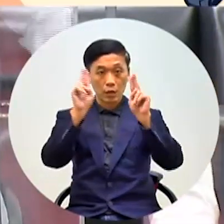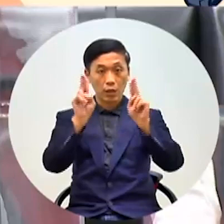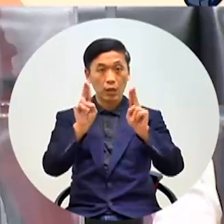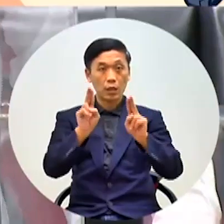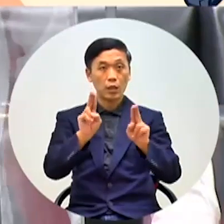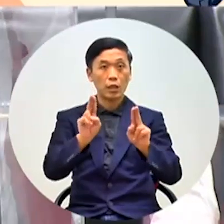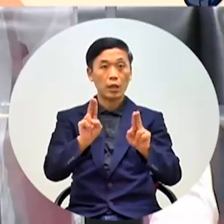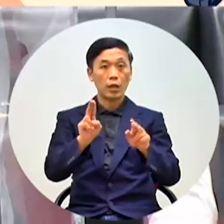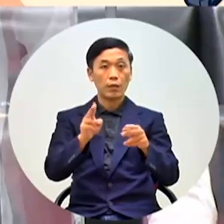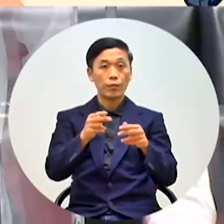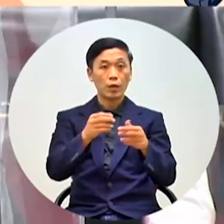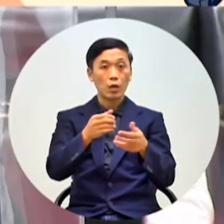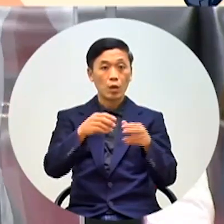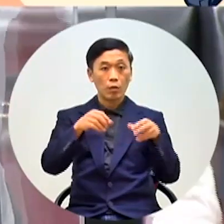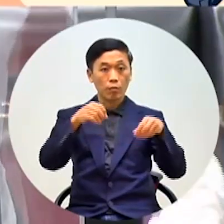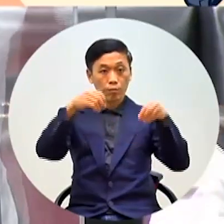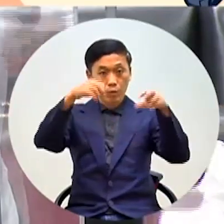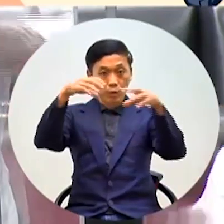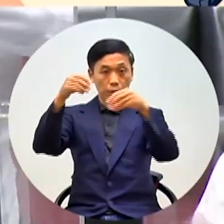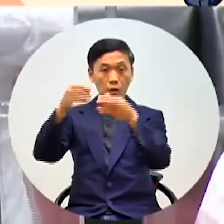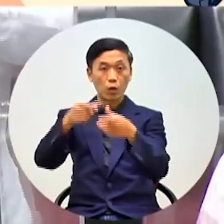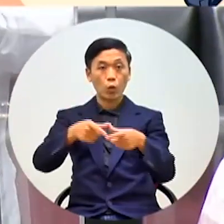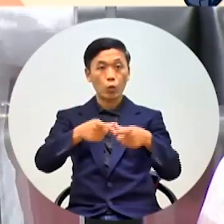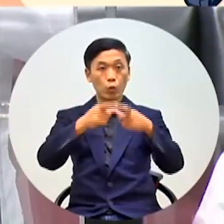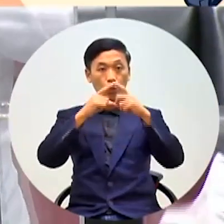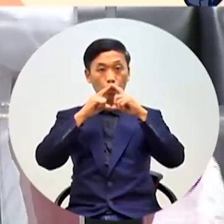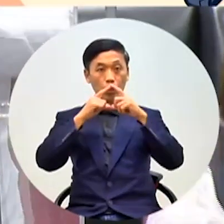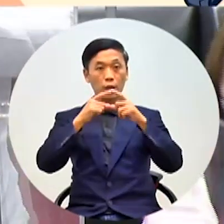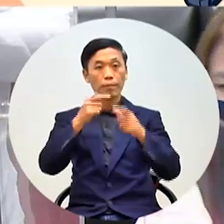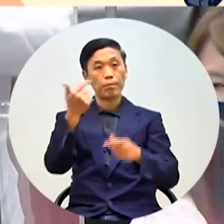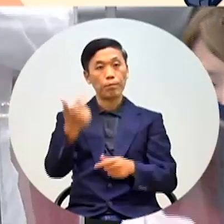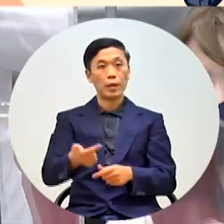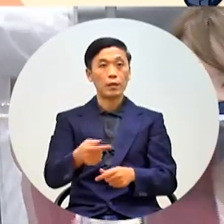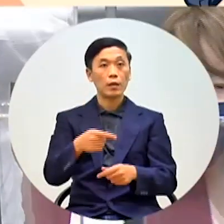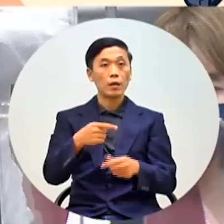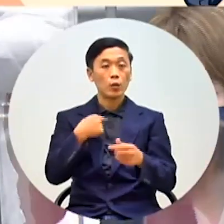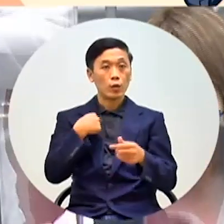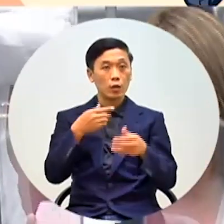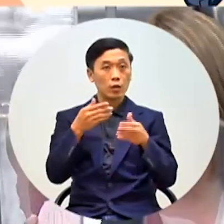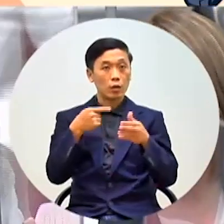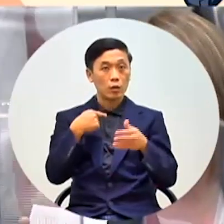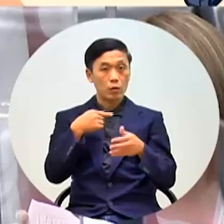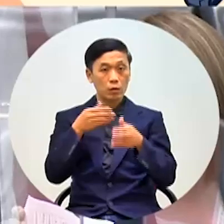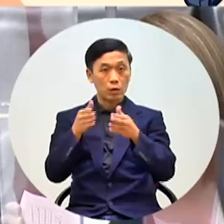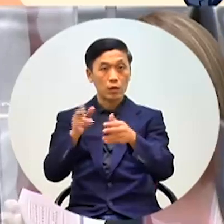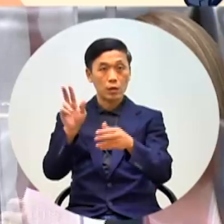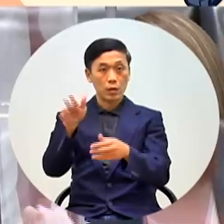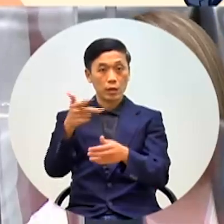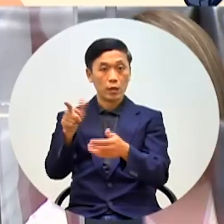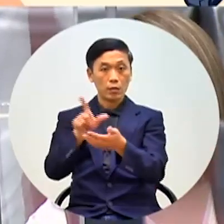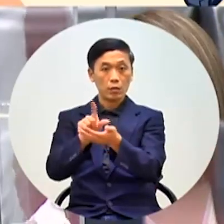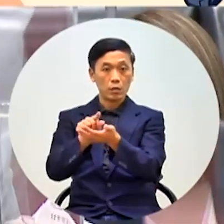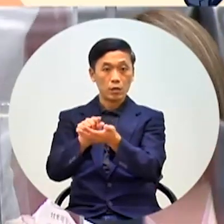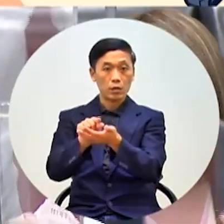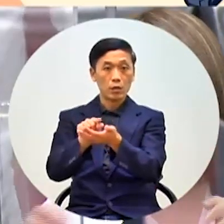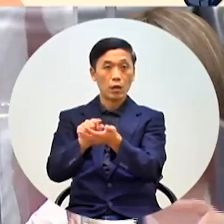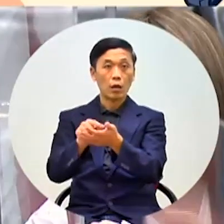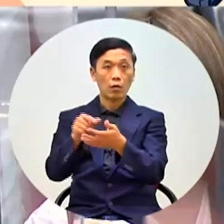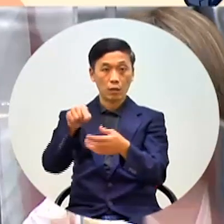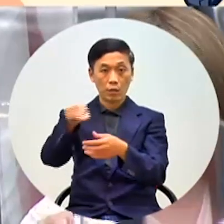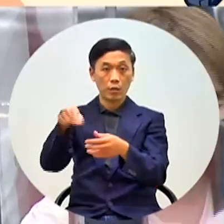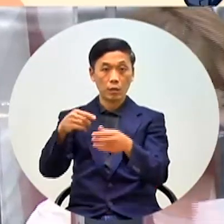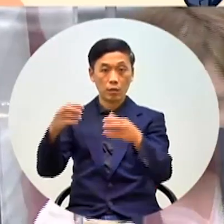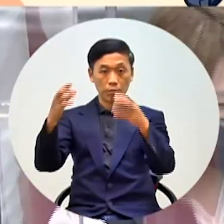万富店的啦。本身从顶当个十下台中，从应召开一个委员，一个召开